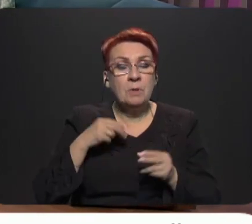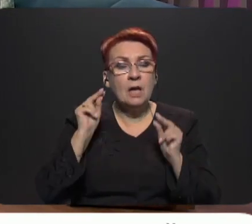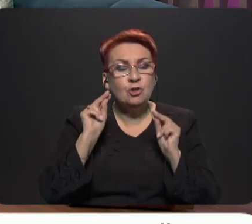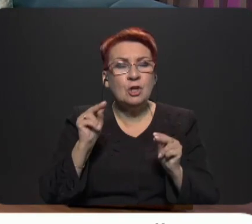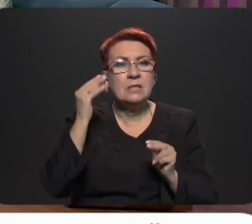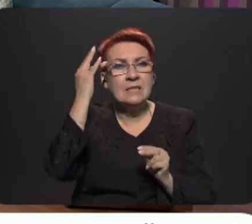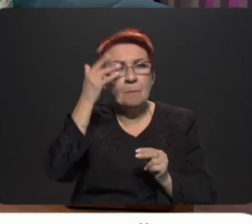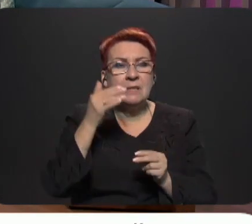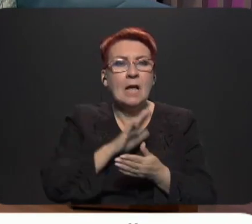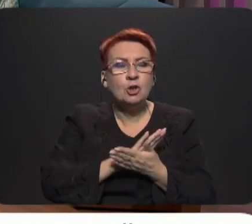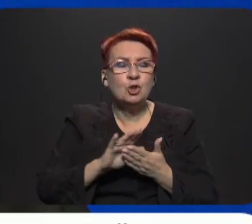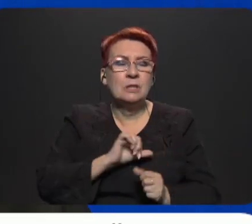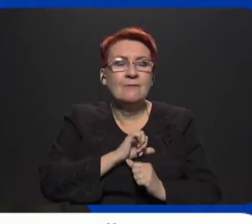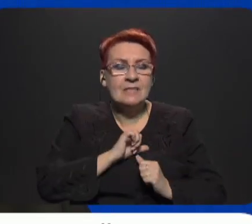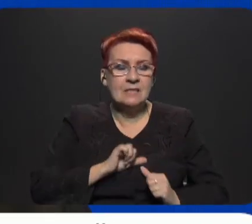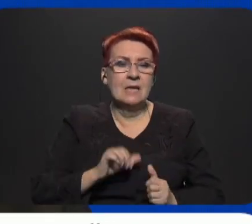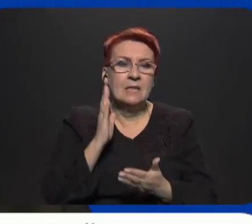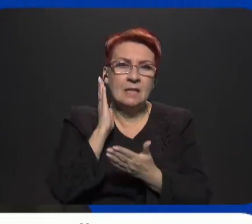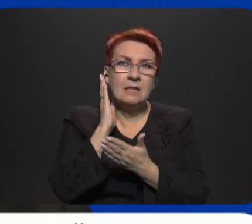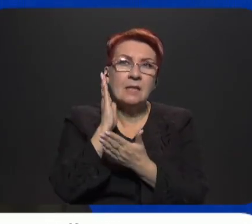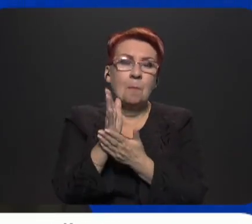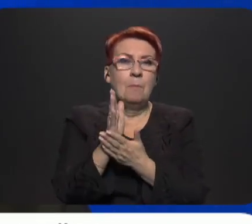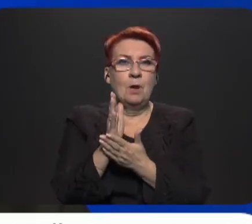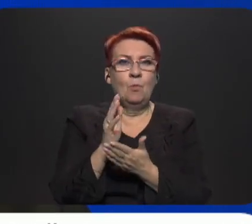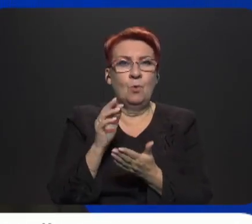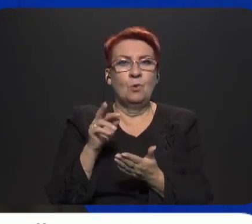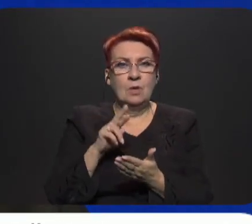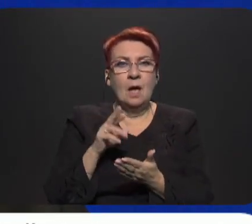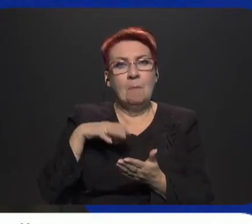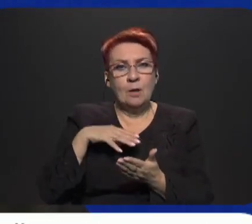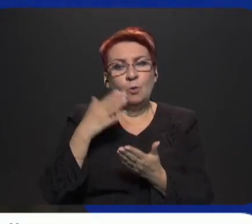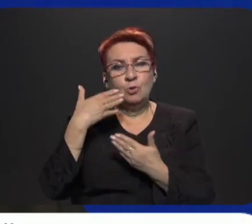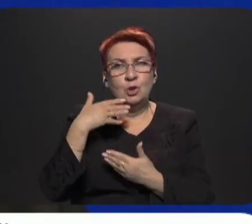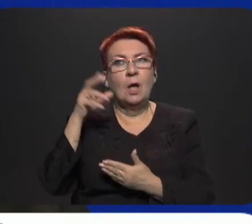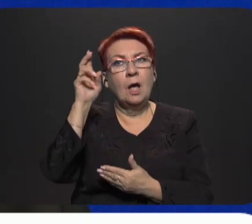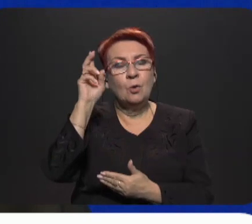мысль от сердца напрямую как-то, да, я зачитываю потом ему.